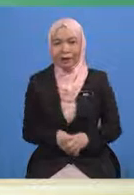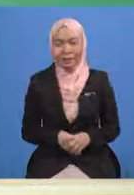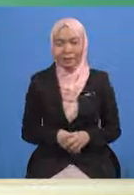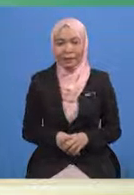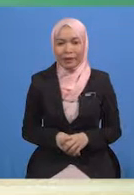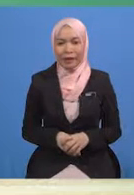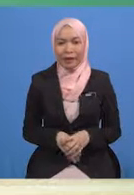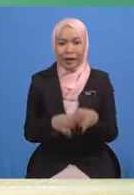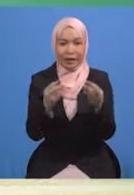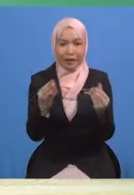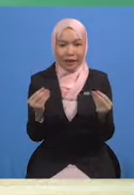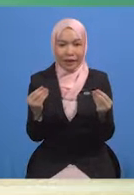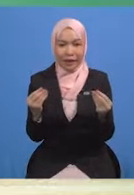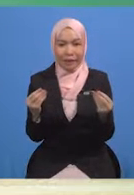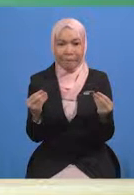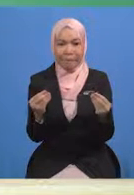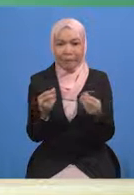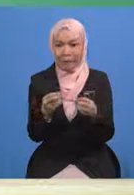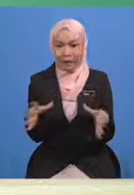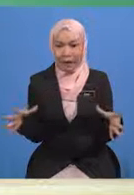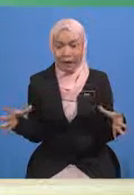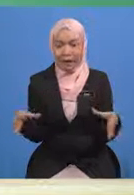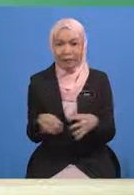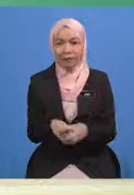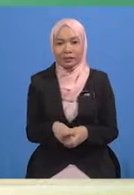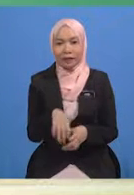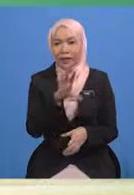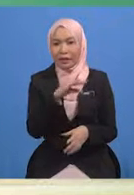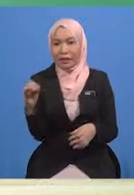tanah pasir dan tanah liat.